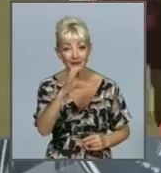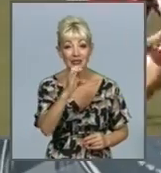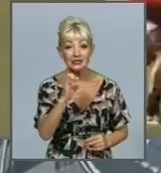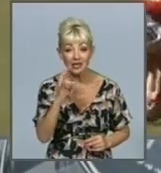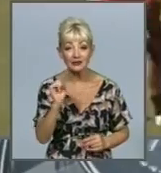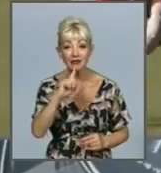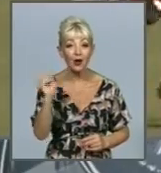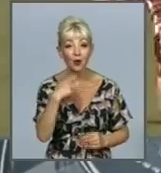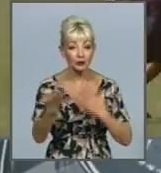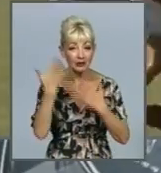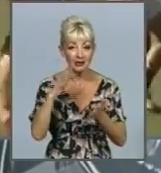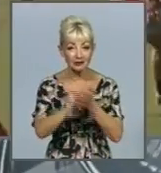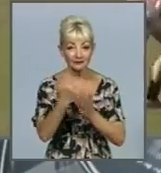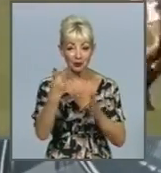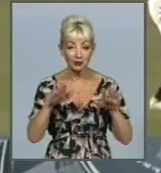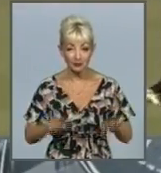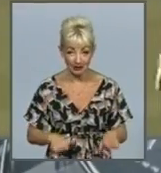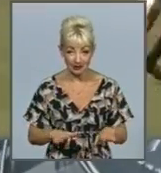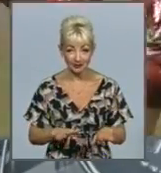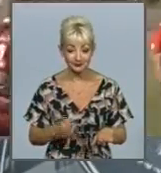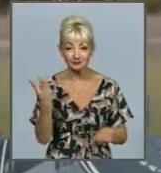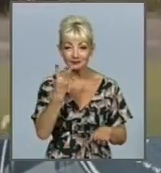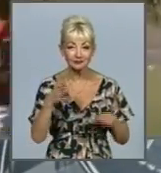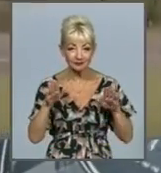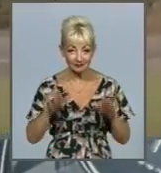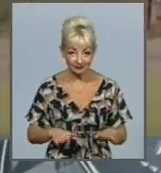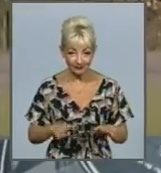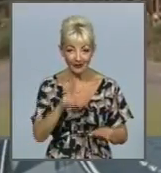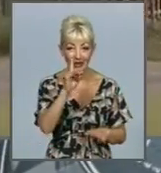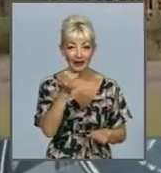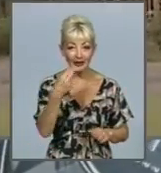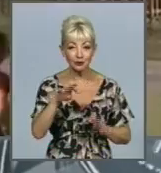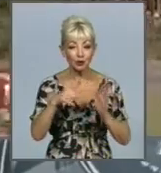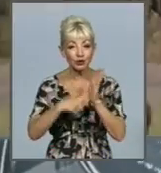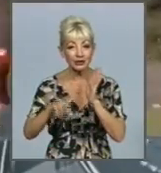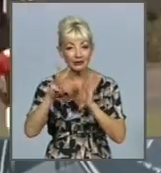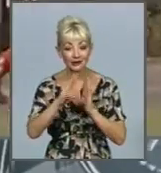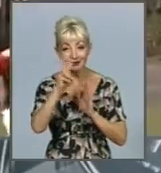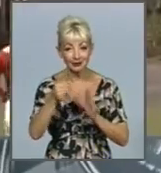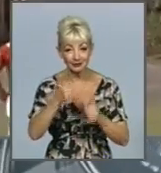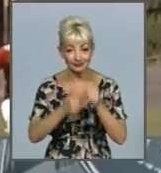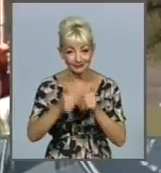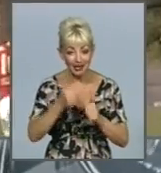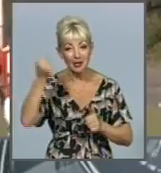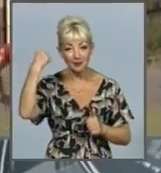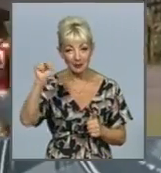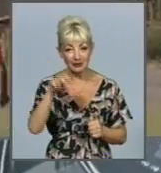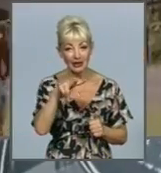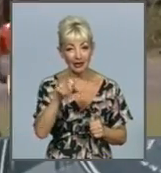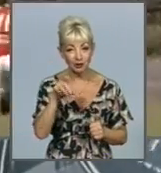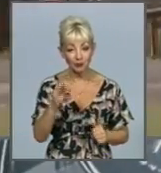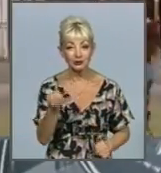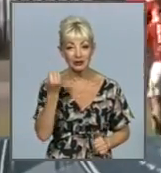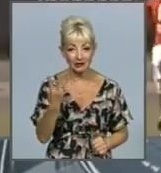год назад, занял второе место. Замкнул тройку призеров «Кредо-63», который в матче за бронзу одолел «Легион-13»